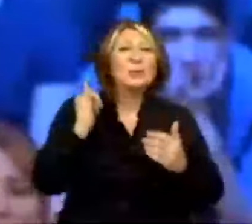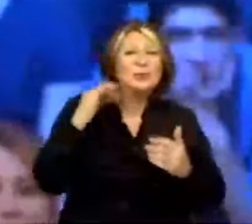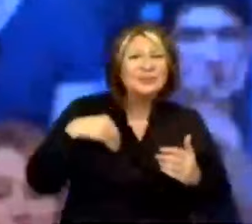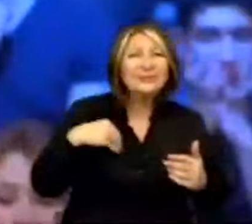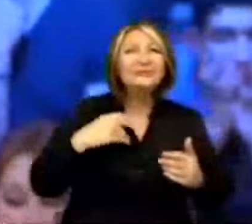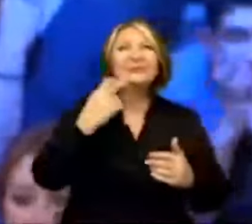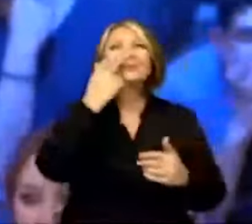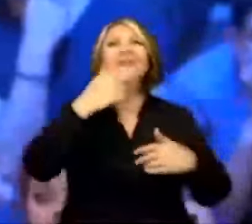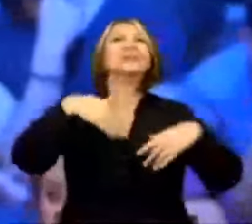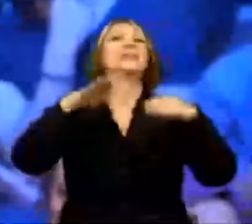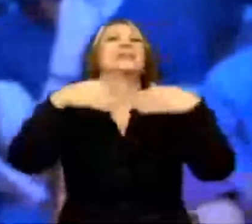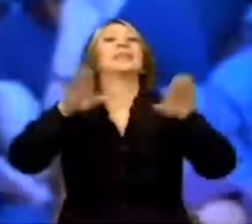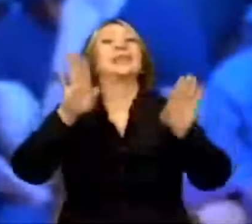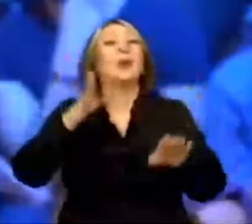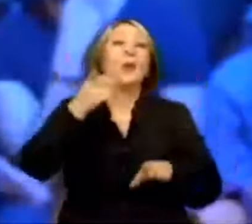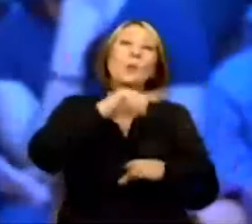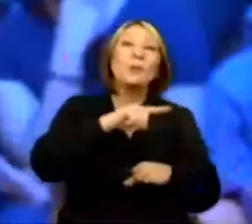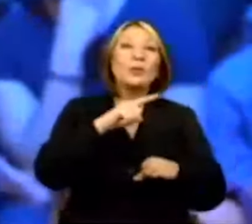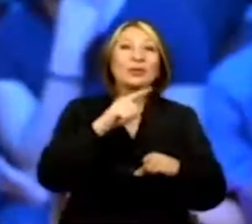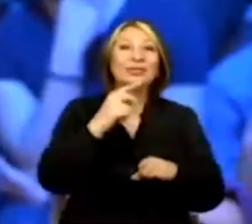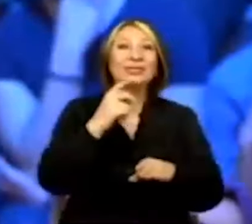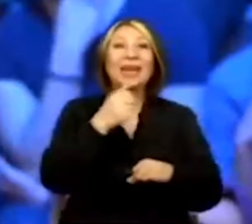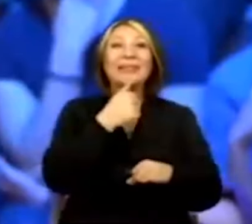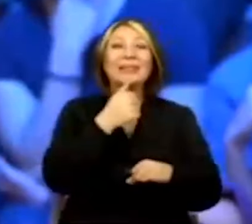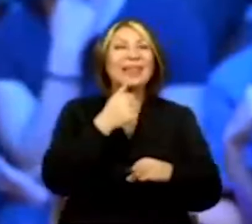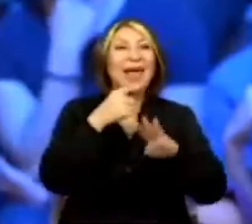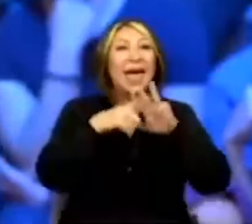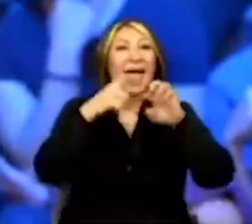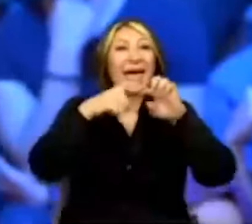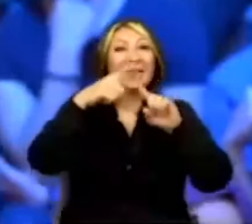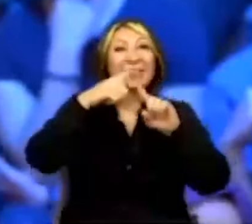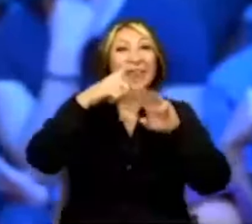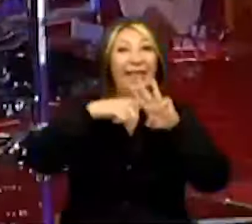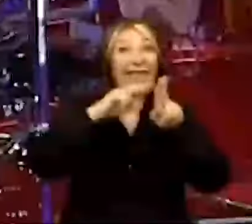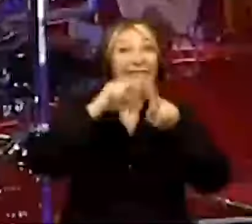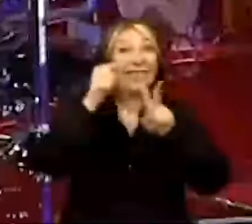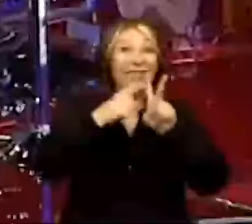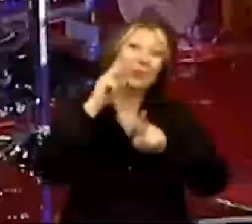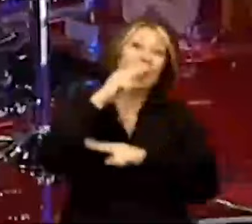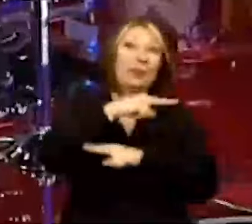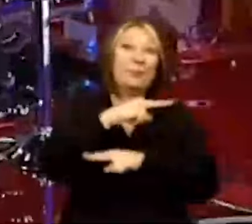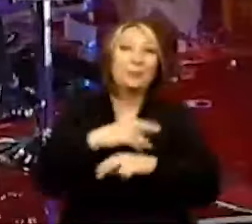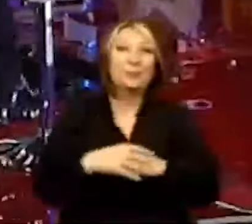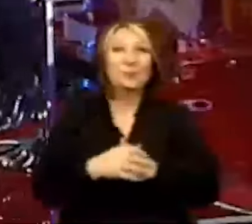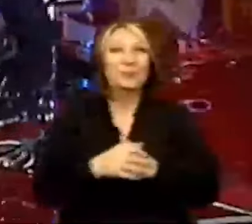Ben o sandım. Hayır ben öbür yaşam koçunu söylüyorum Ertekin'i. Görelim mi Ertekin'i? Hadi görelim.